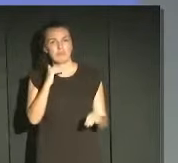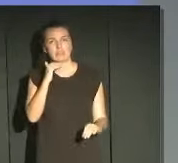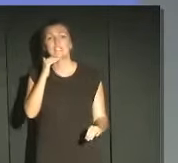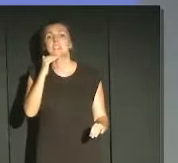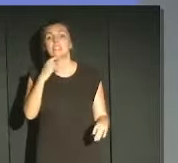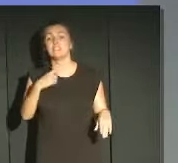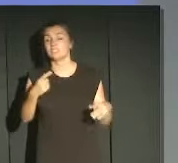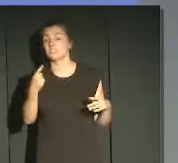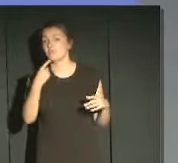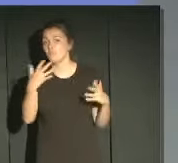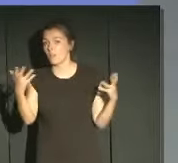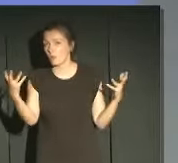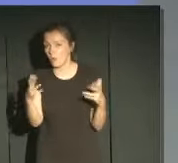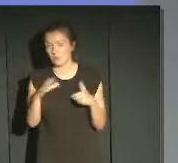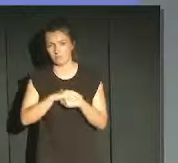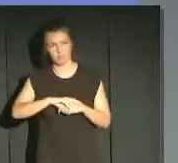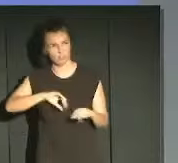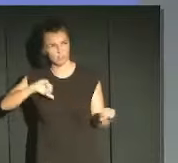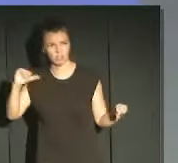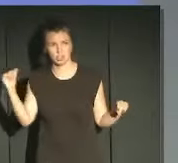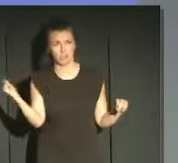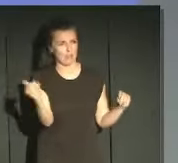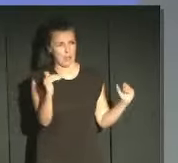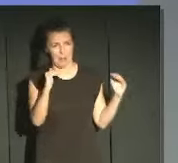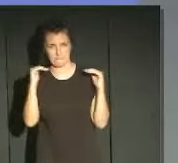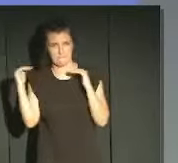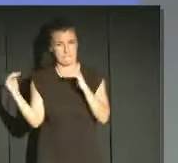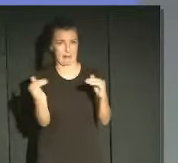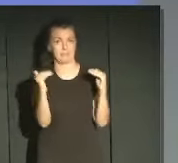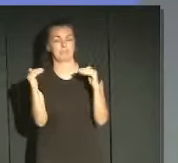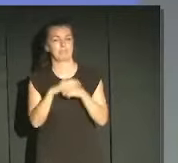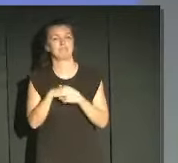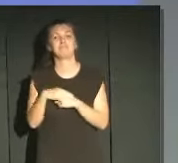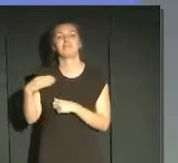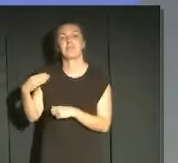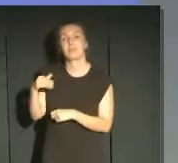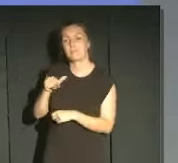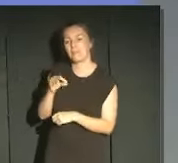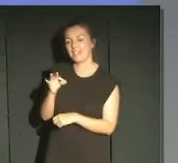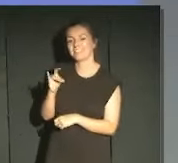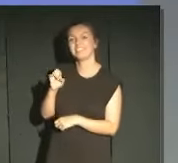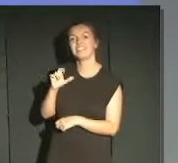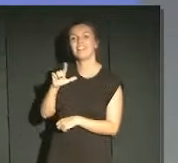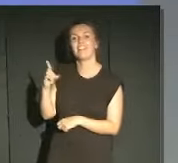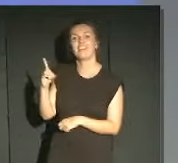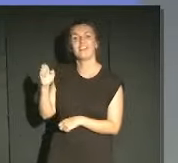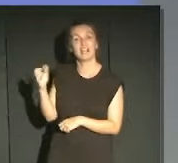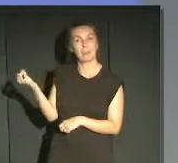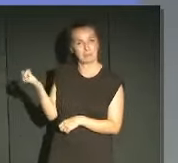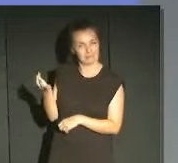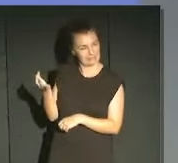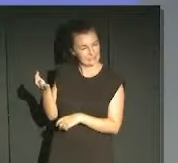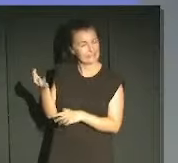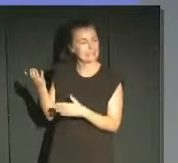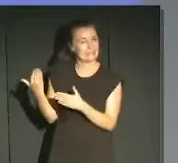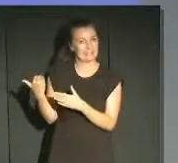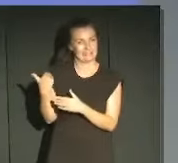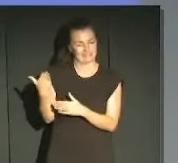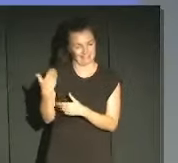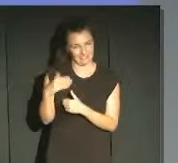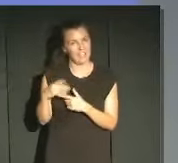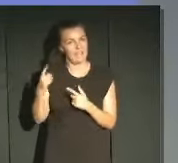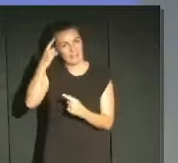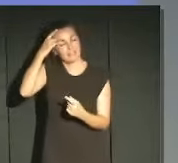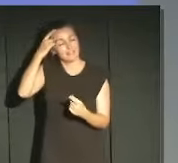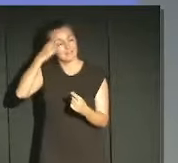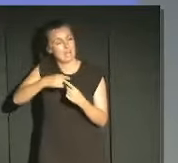les mêmes possibilités pour toutes et pour tous Mathilde en a dit un mot sur un sujet qui me tient particulièrement à cœur et sur